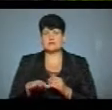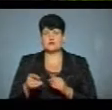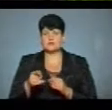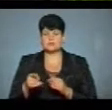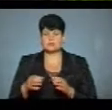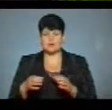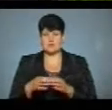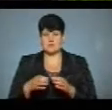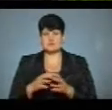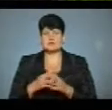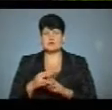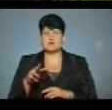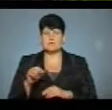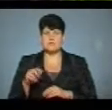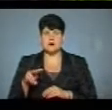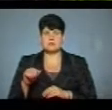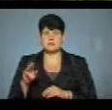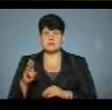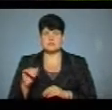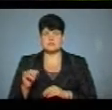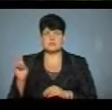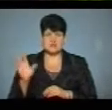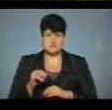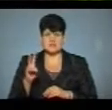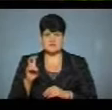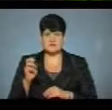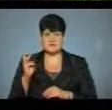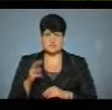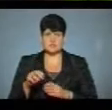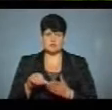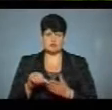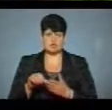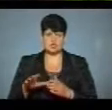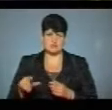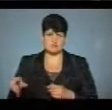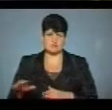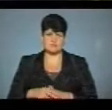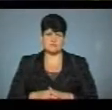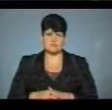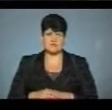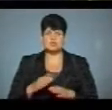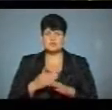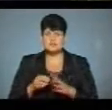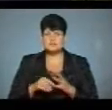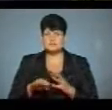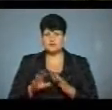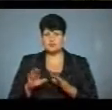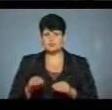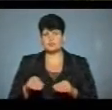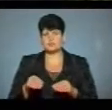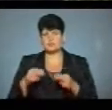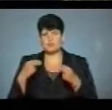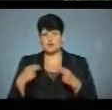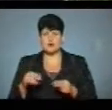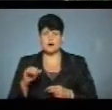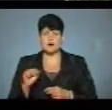Село Малашівці, там є земельна ділянка для всіх 230 учасників, тобто є величезна територія. Частина земельної ділянки буде виставлена на